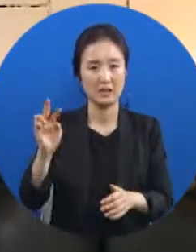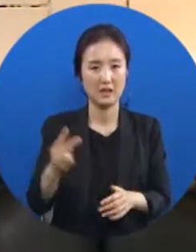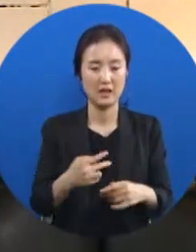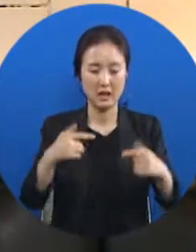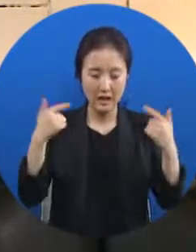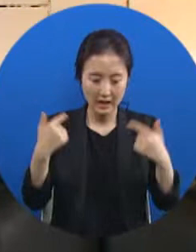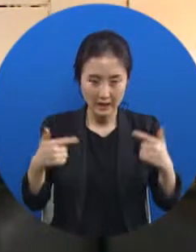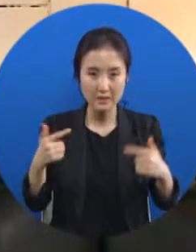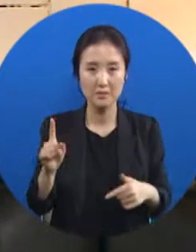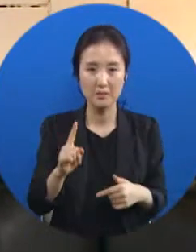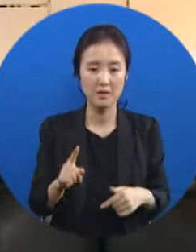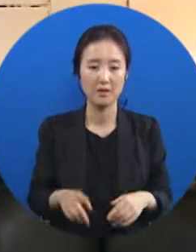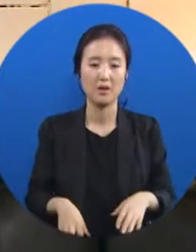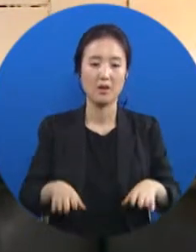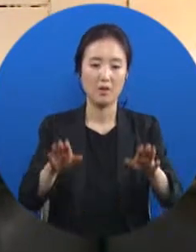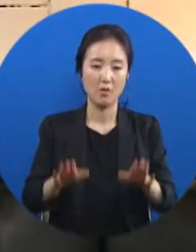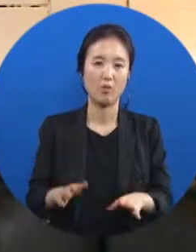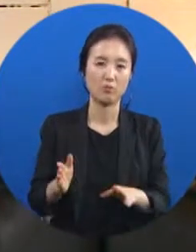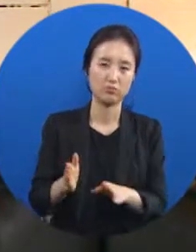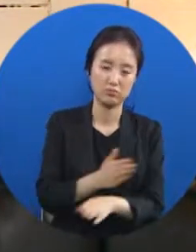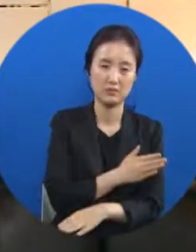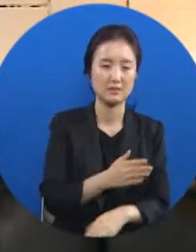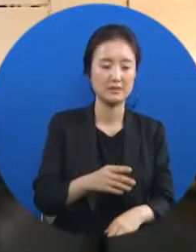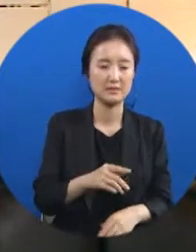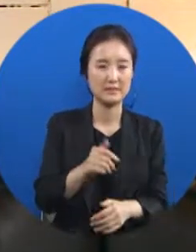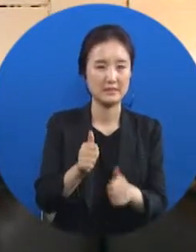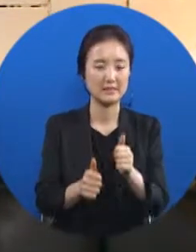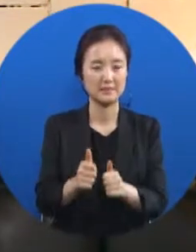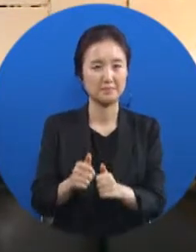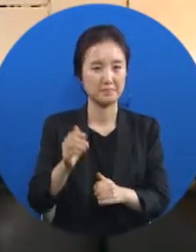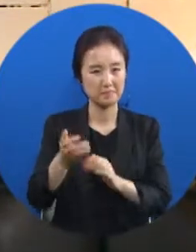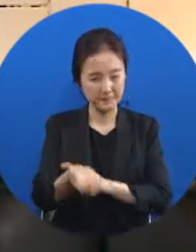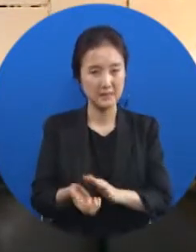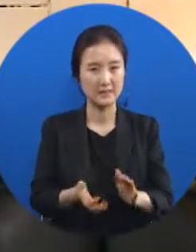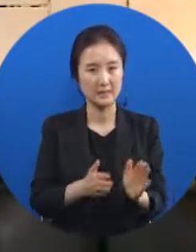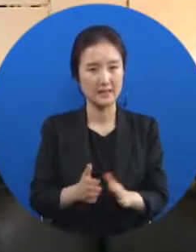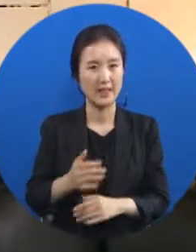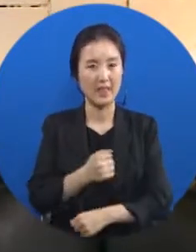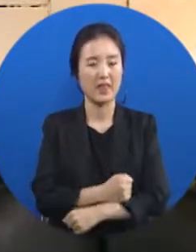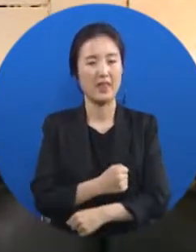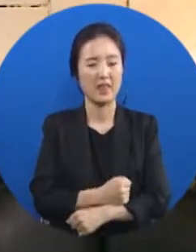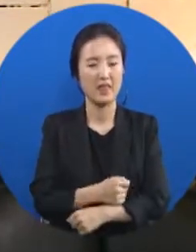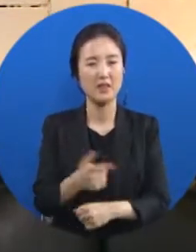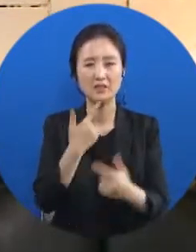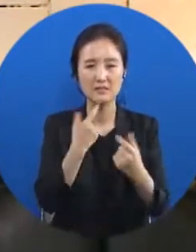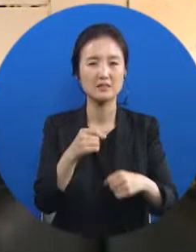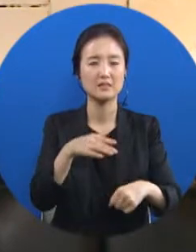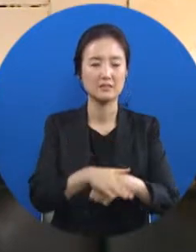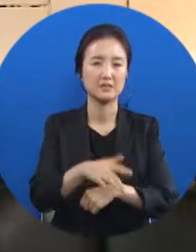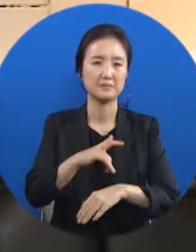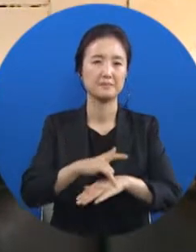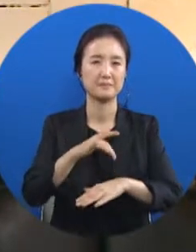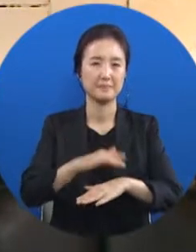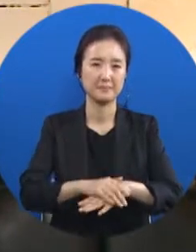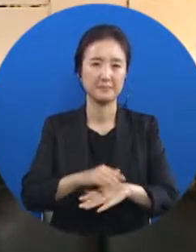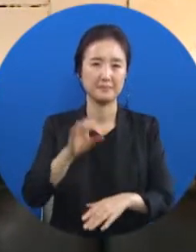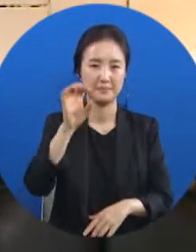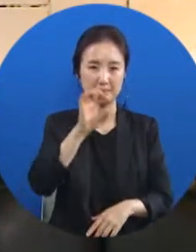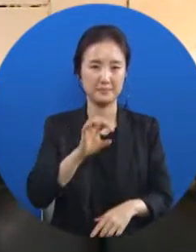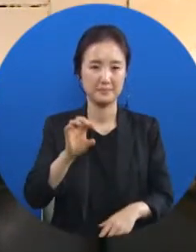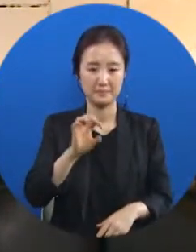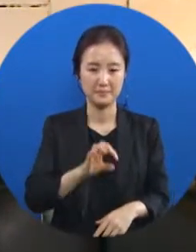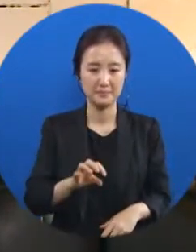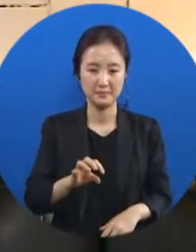아 오늘부터 다음 시험 준비하겠다. 항상 그랬어요. 저는 예. 그랬던 제가 대학을 가도